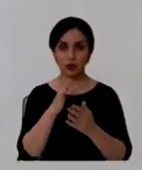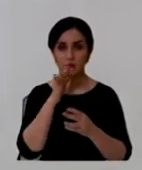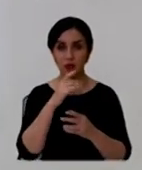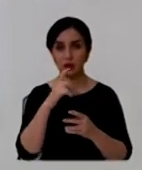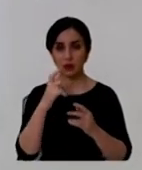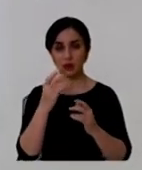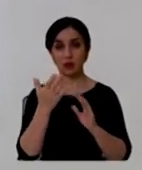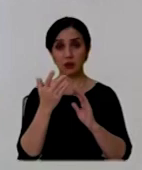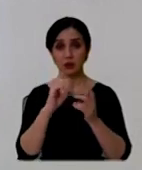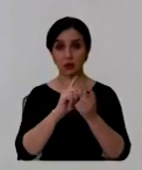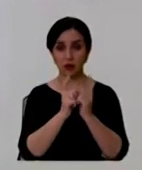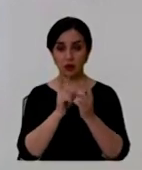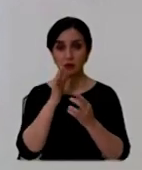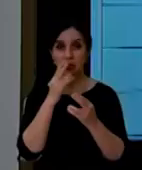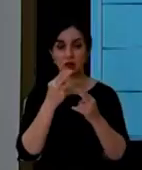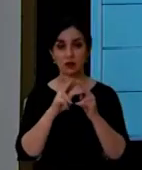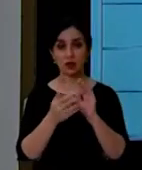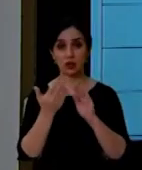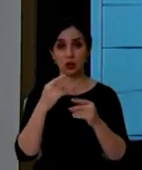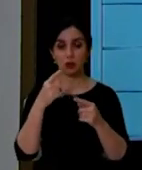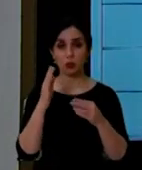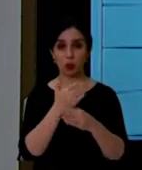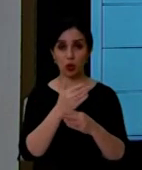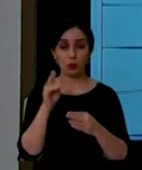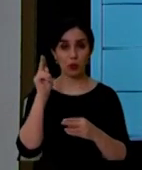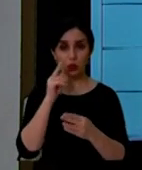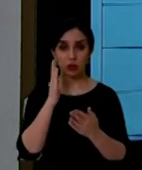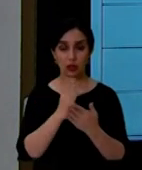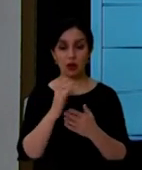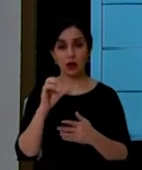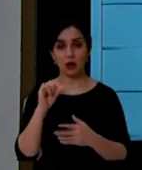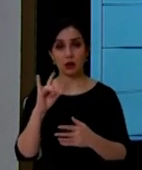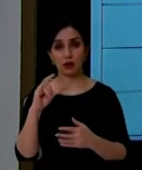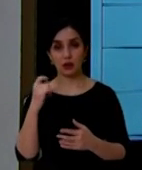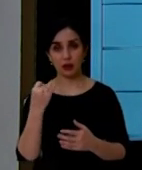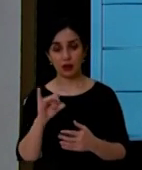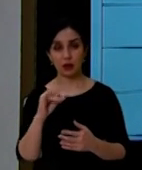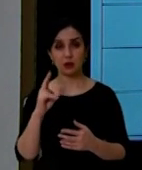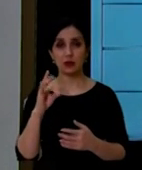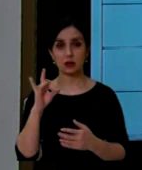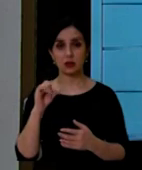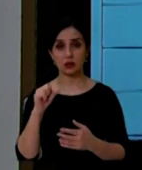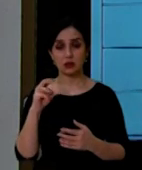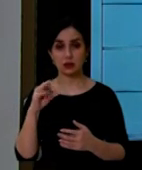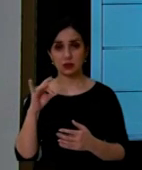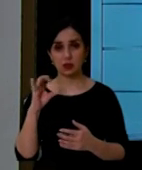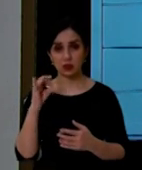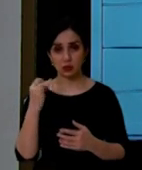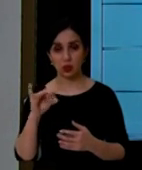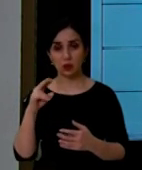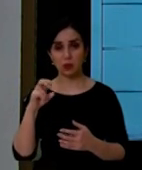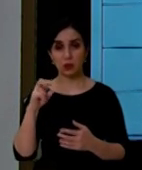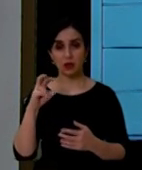və davrlar gə bolib oryanladı. Demək, biz arxey, pratirazoy və palyozay